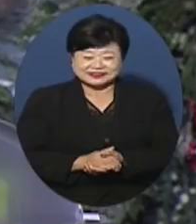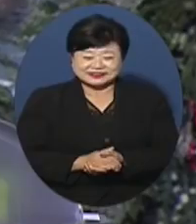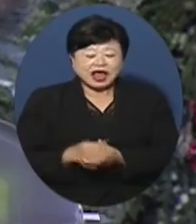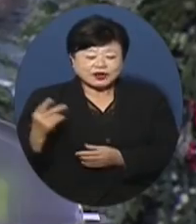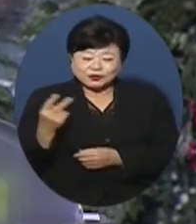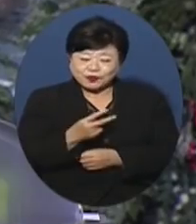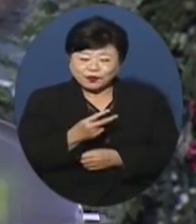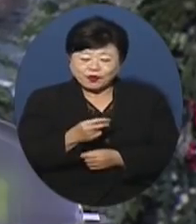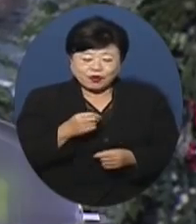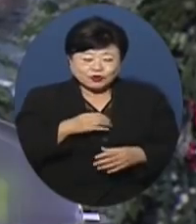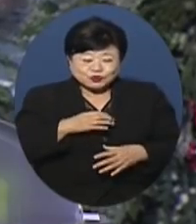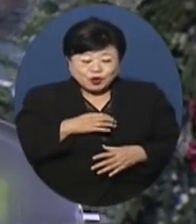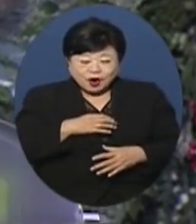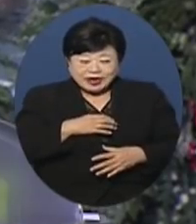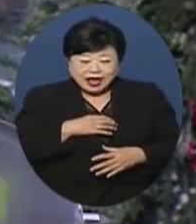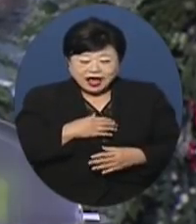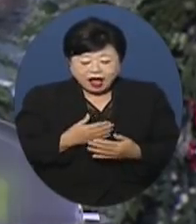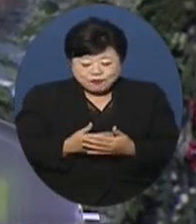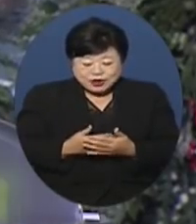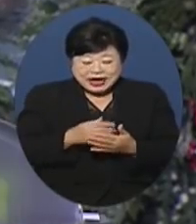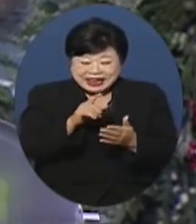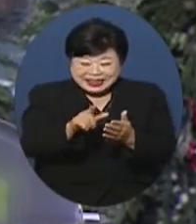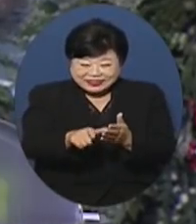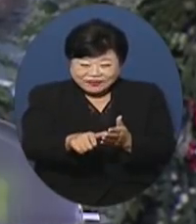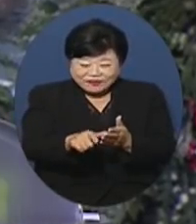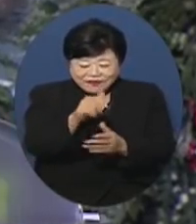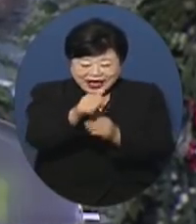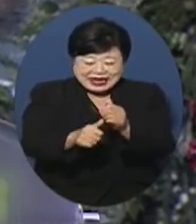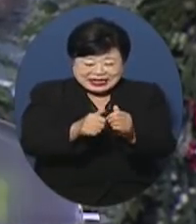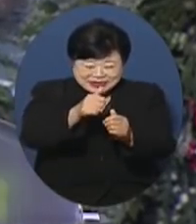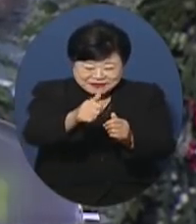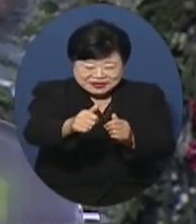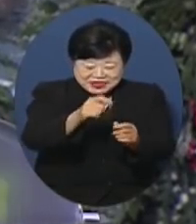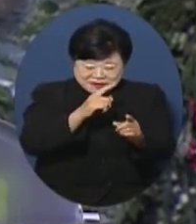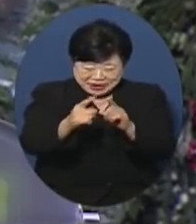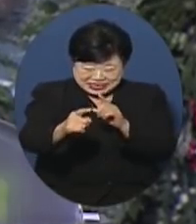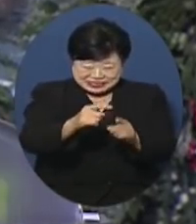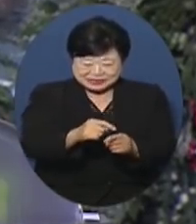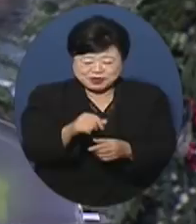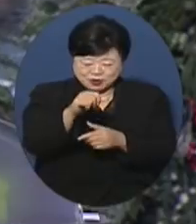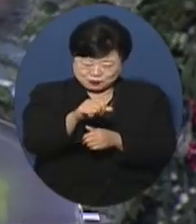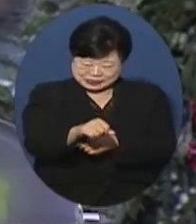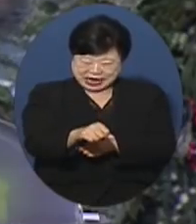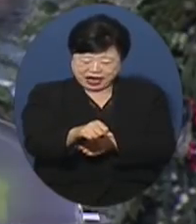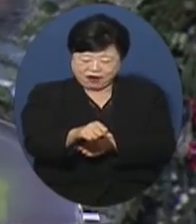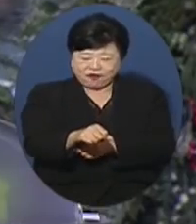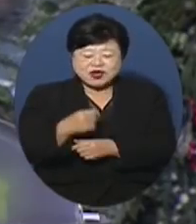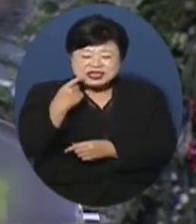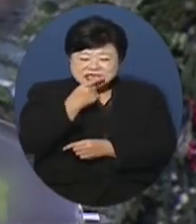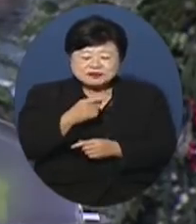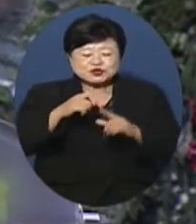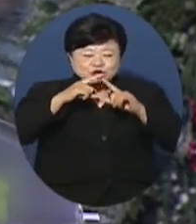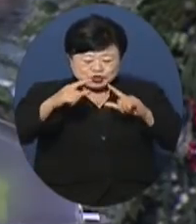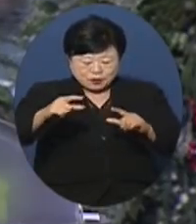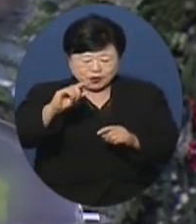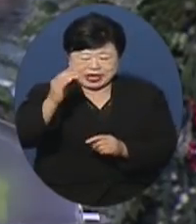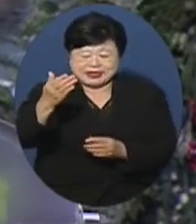또 두렵거나 불안할 때에도 하나님의 말씀을 묵상하고 입술로